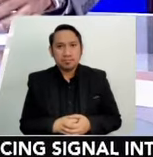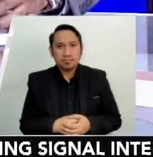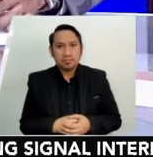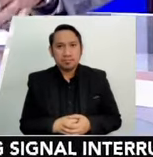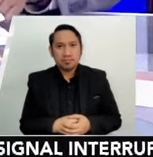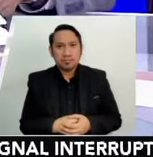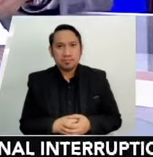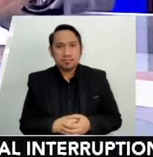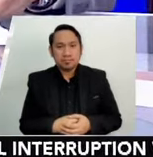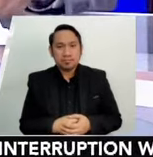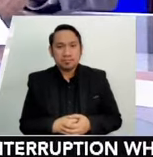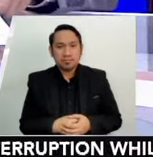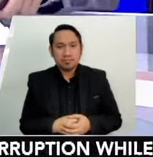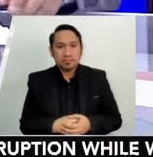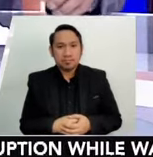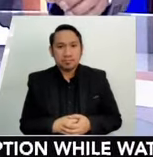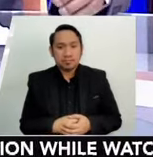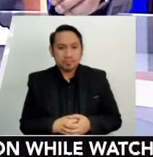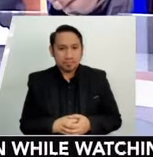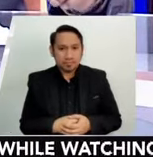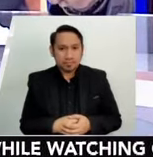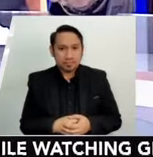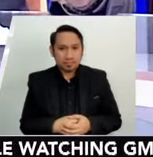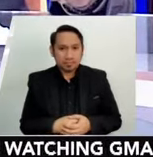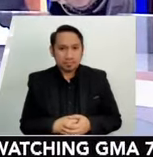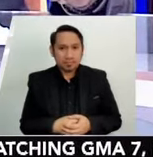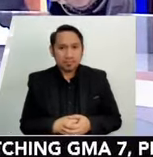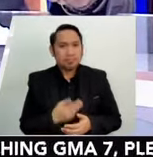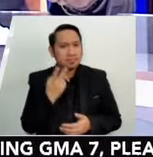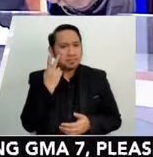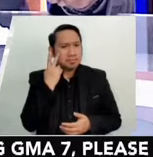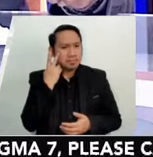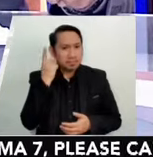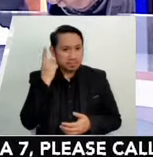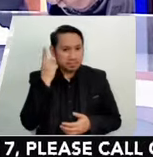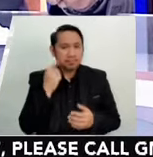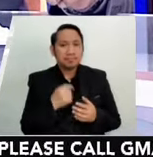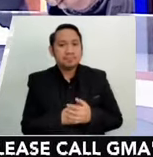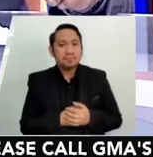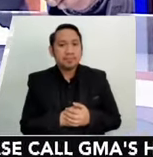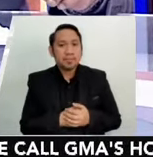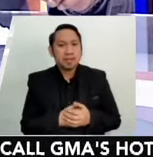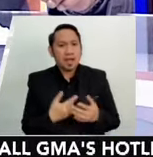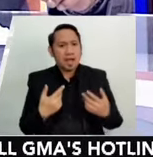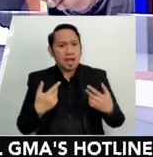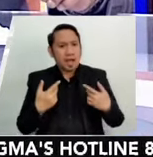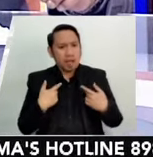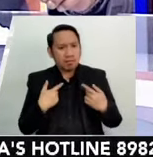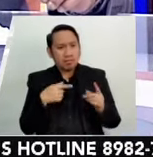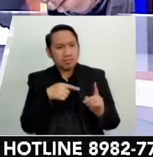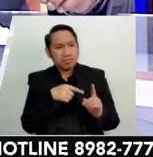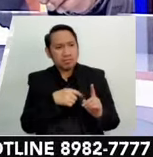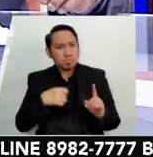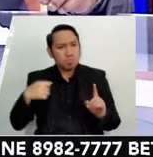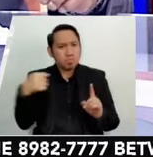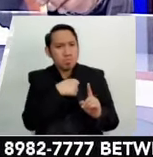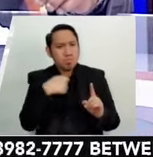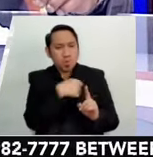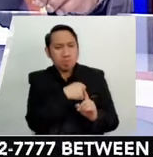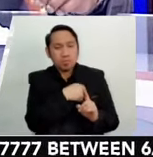Tinagi na rin ang Taekwondo Black Belt na iniutos at sinadya ang pagkakabugbog sa ka-sparring niyang Yellow